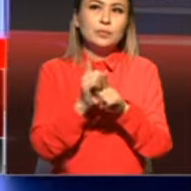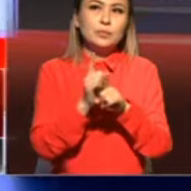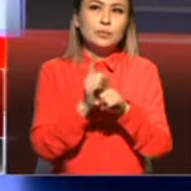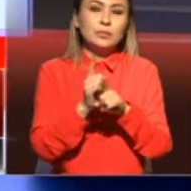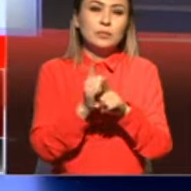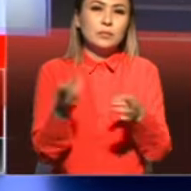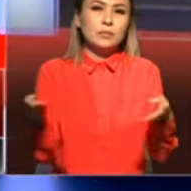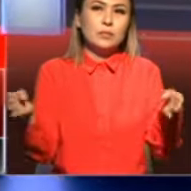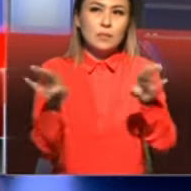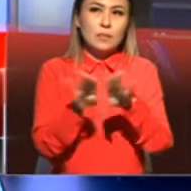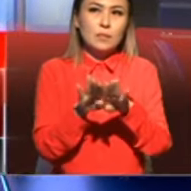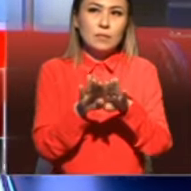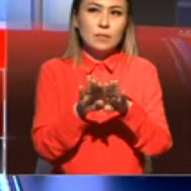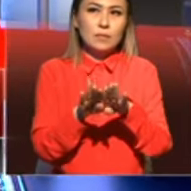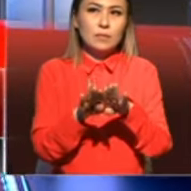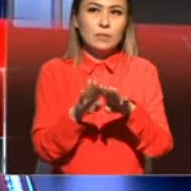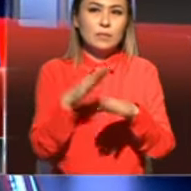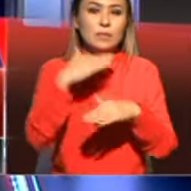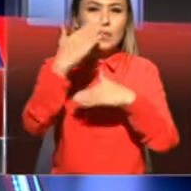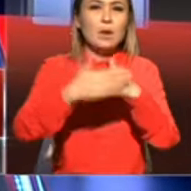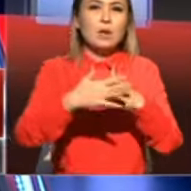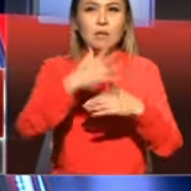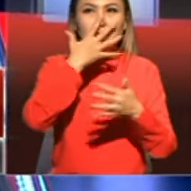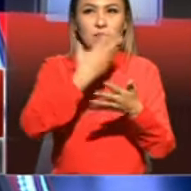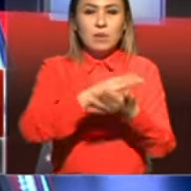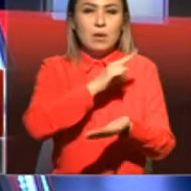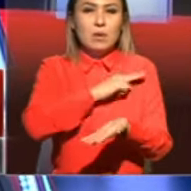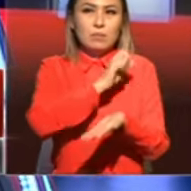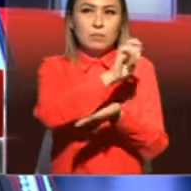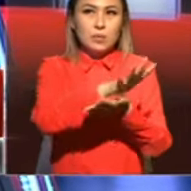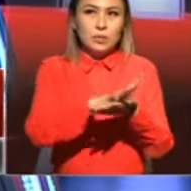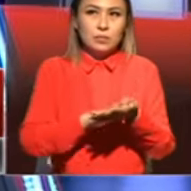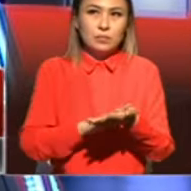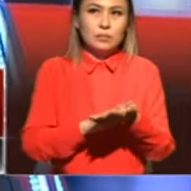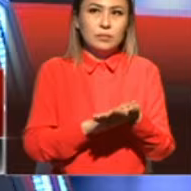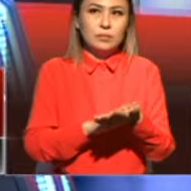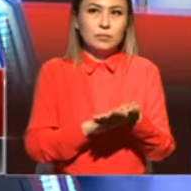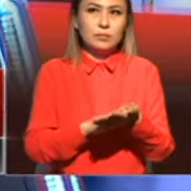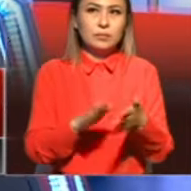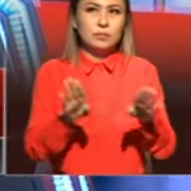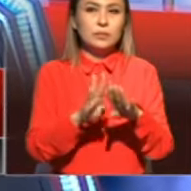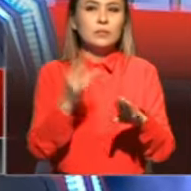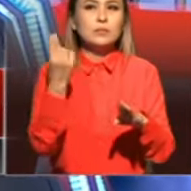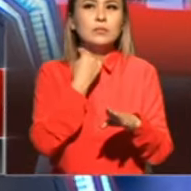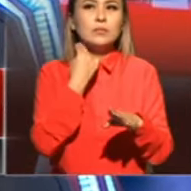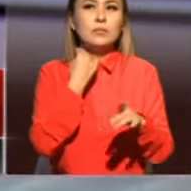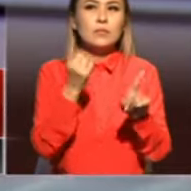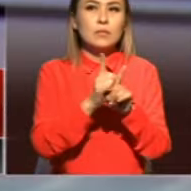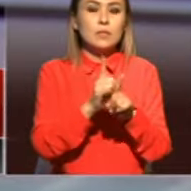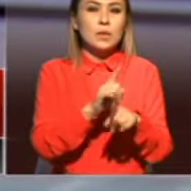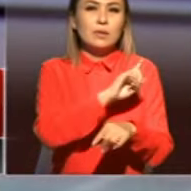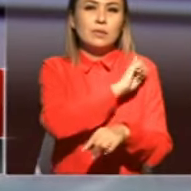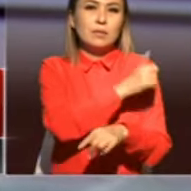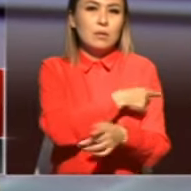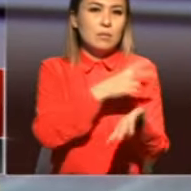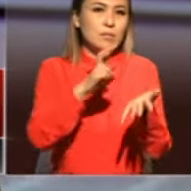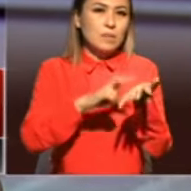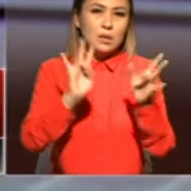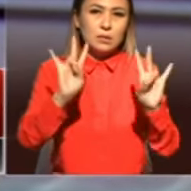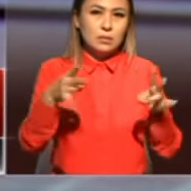барып жабасың. Алдағы уақытта сен өзіңмен өзің жұмыс жасайтын боласың. Егер сол тұрғыдан қарайтын болған кезде қарыз деген ол қатты қорқатын нәрсе емес.